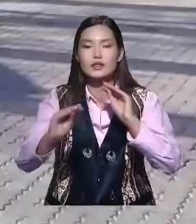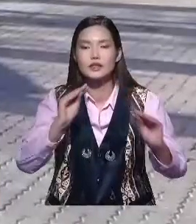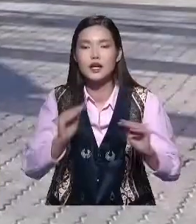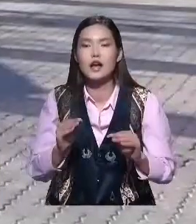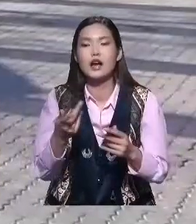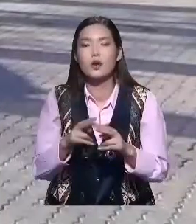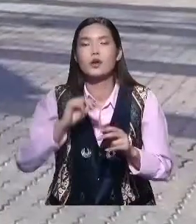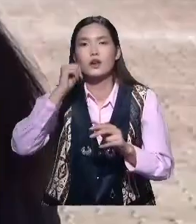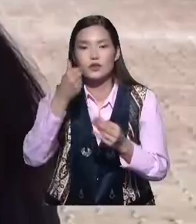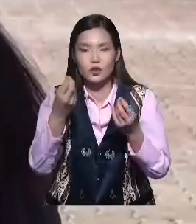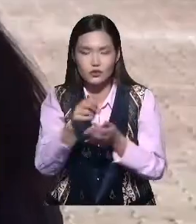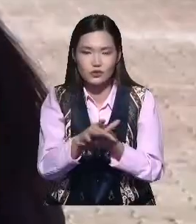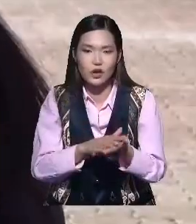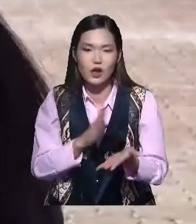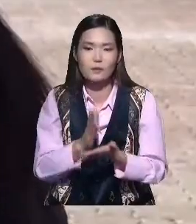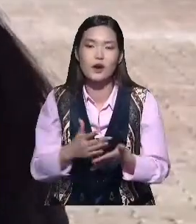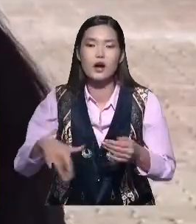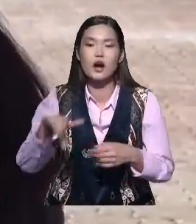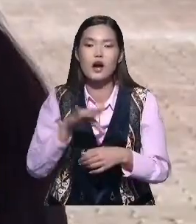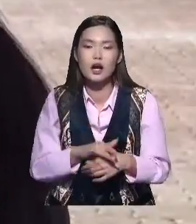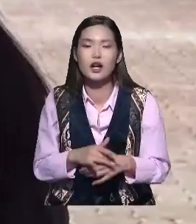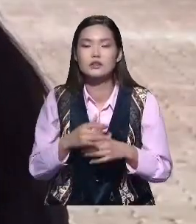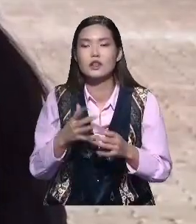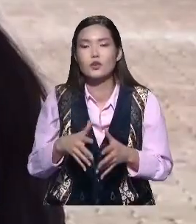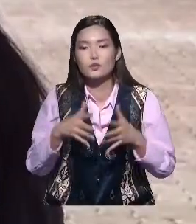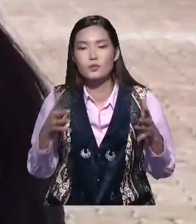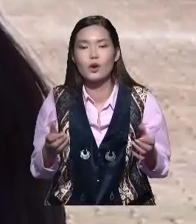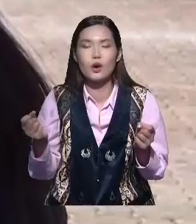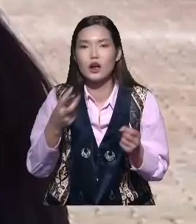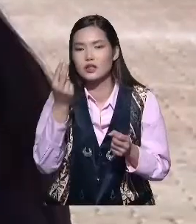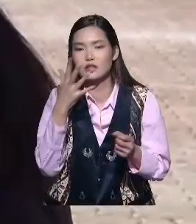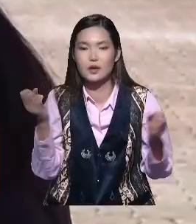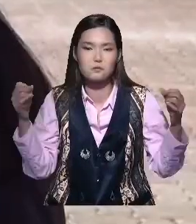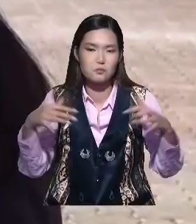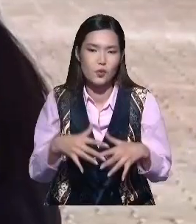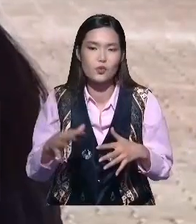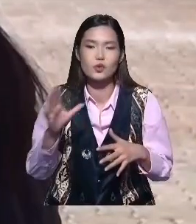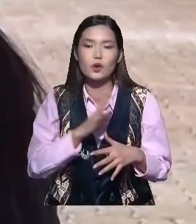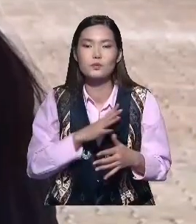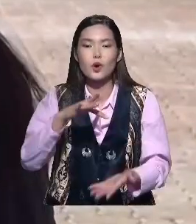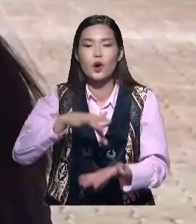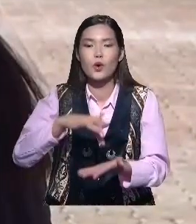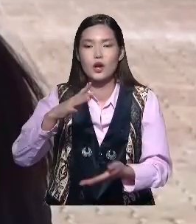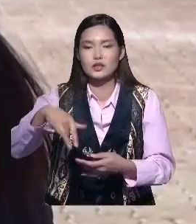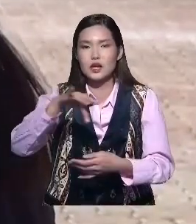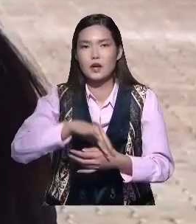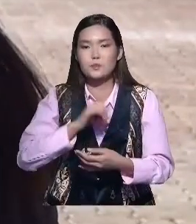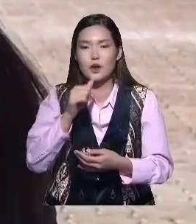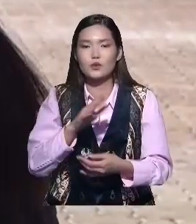күнге сақадай сай тұр. Қала бойынша 40-тан астам киіз үй тігілді. Соның 30-ы осы орталық алаңда болса,